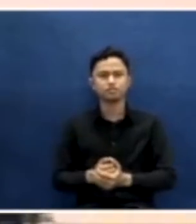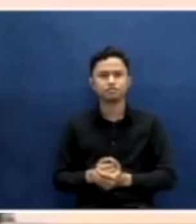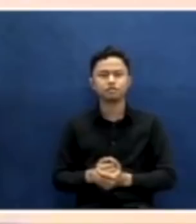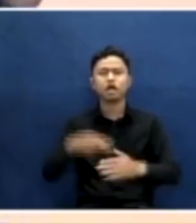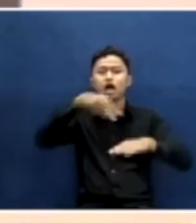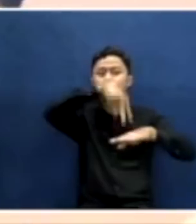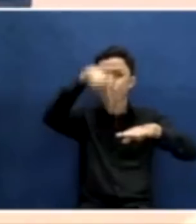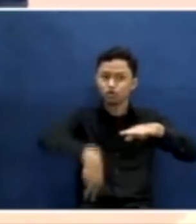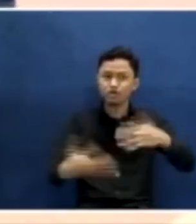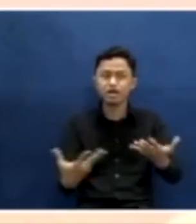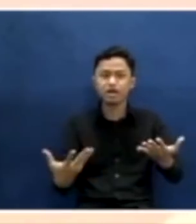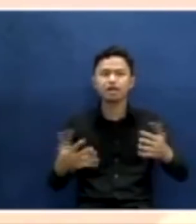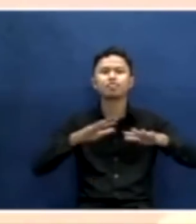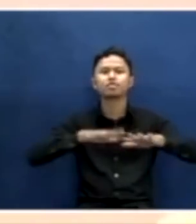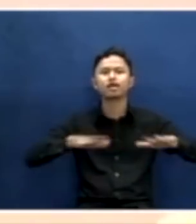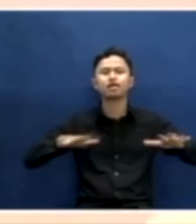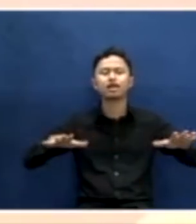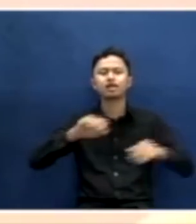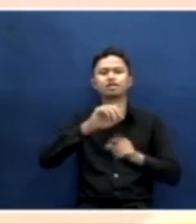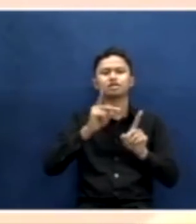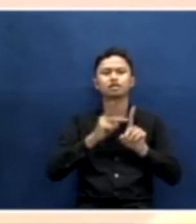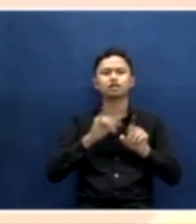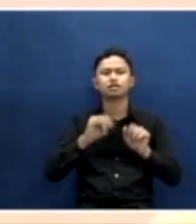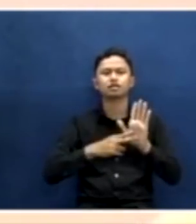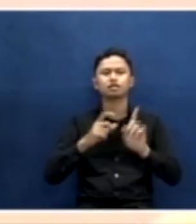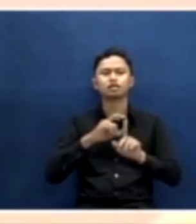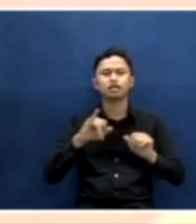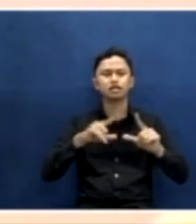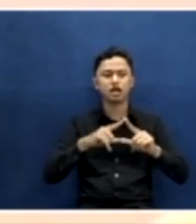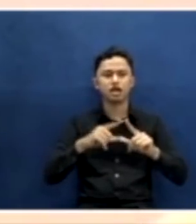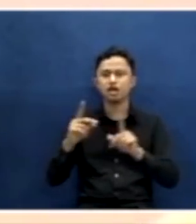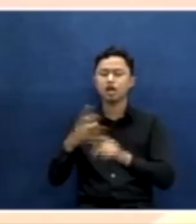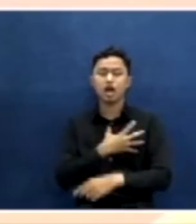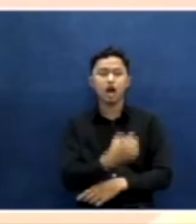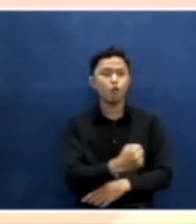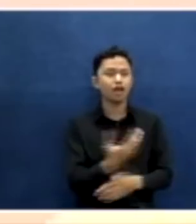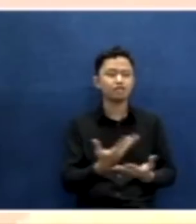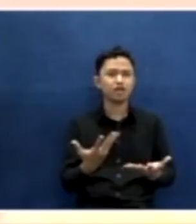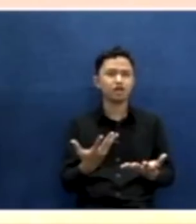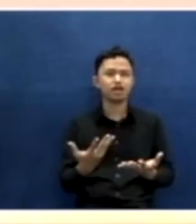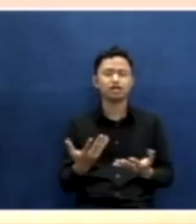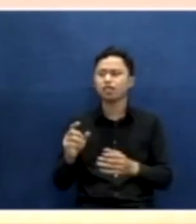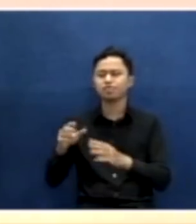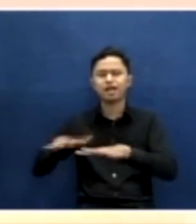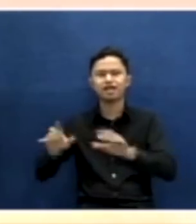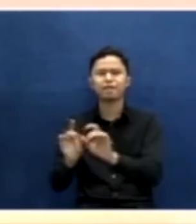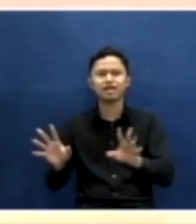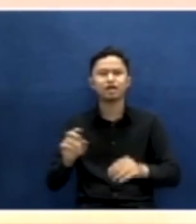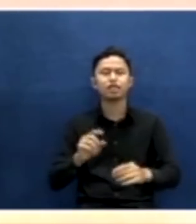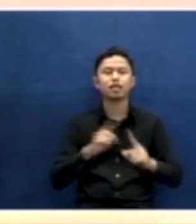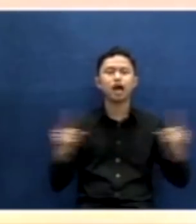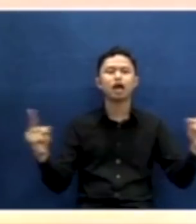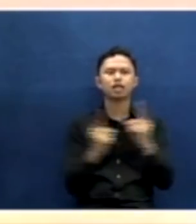Hindia Hawa diturunkan di daerah Jeddah dipisahkan selama 200 tahun mereka terlunta-lunta dalam kesendirian setelah mereka memadu